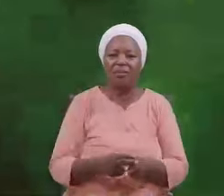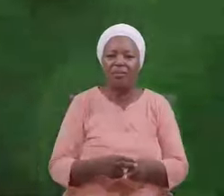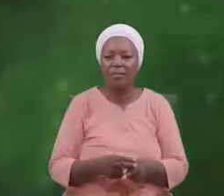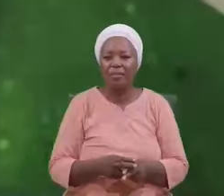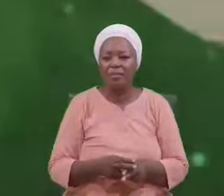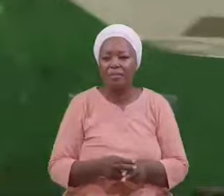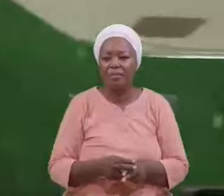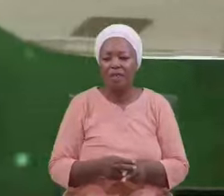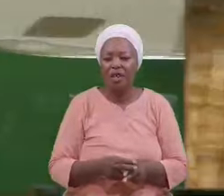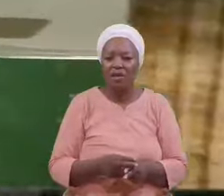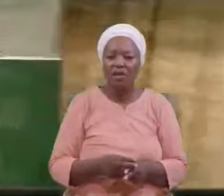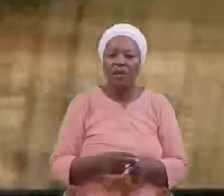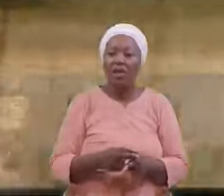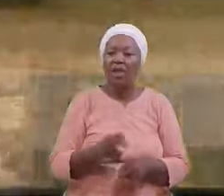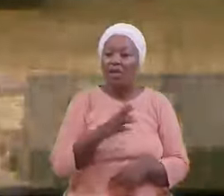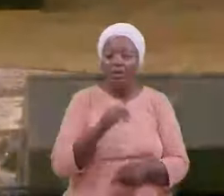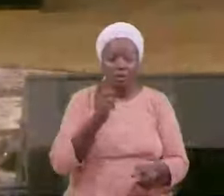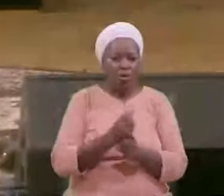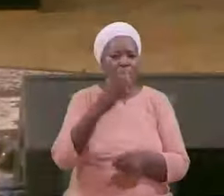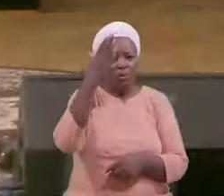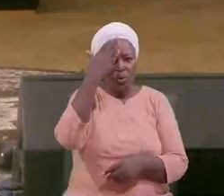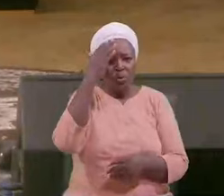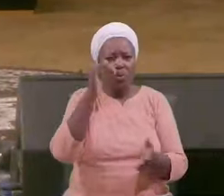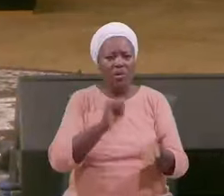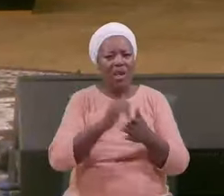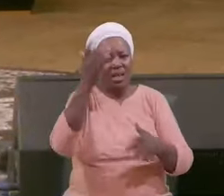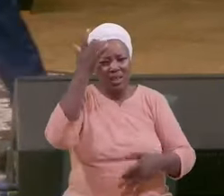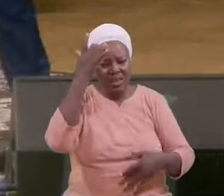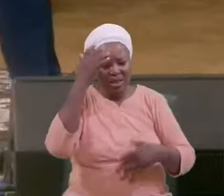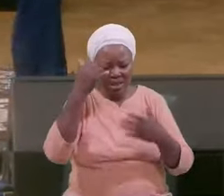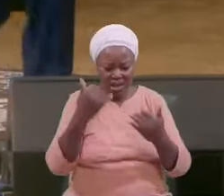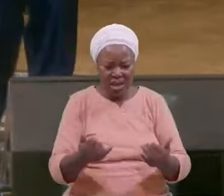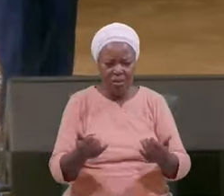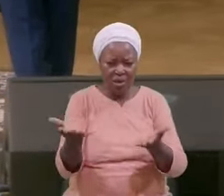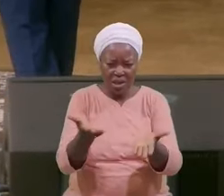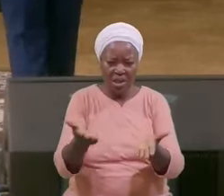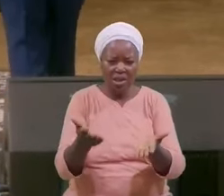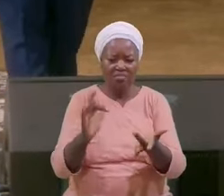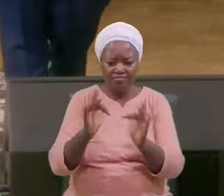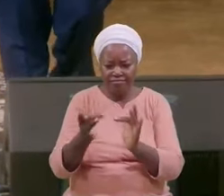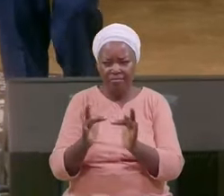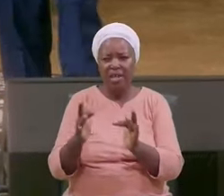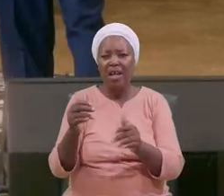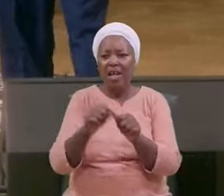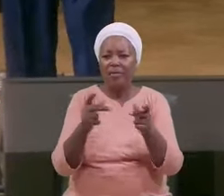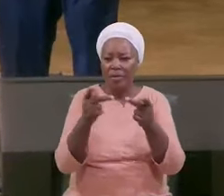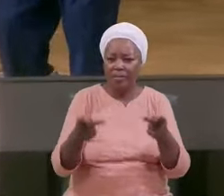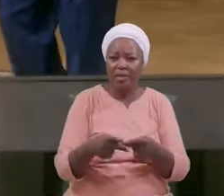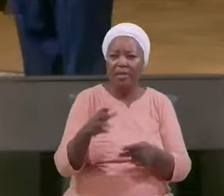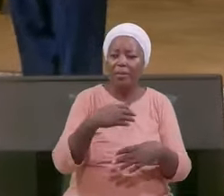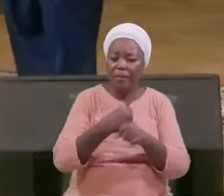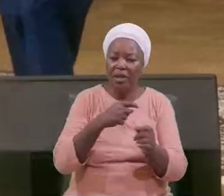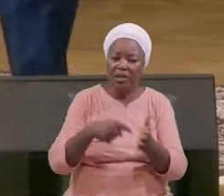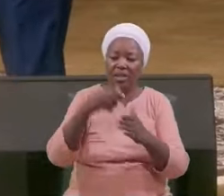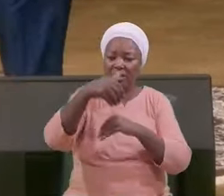Identifier la maladie ici, en ligne, partout. Faites de ce soir